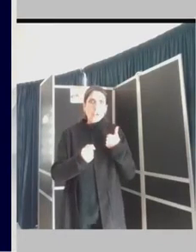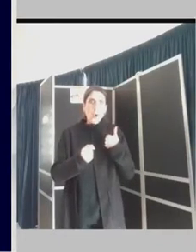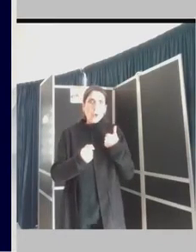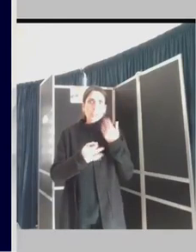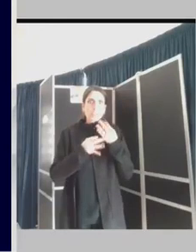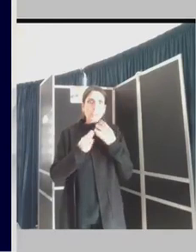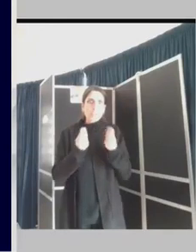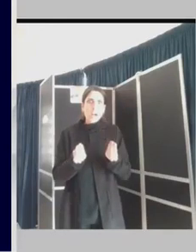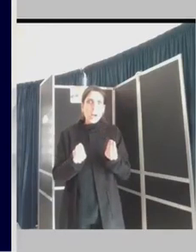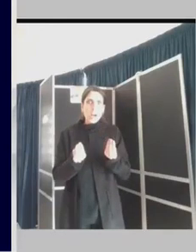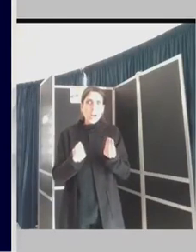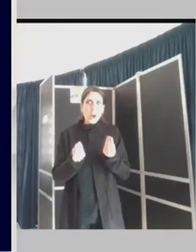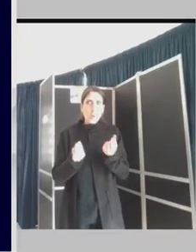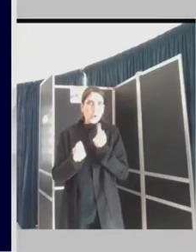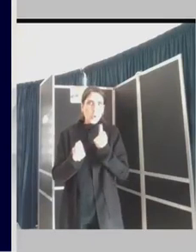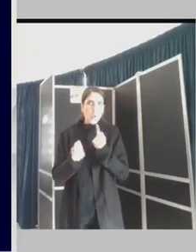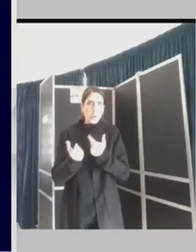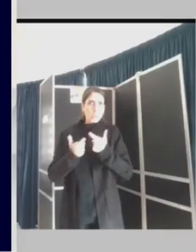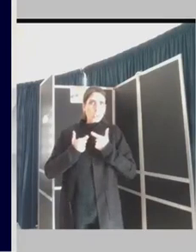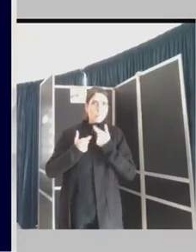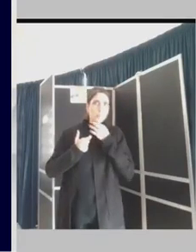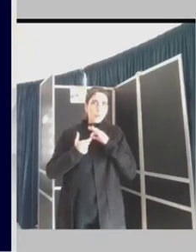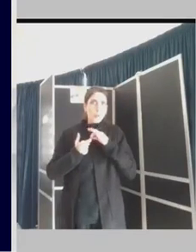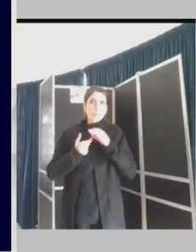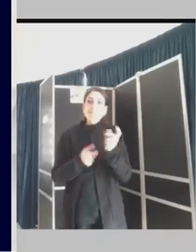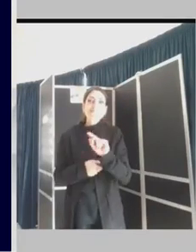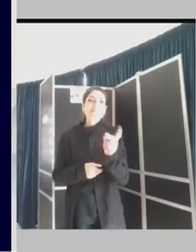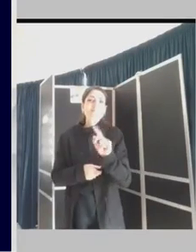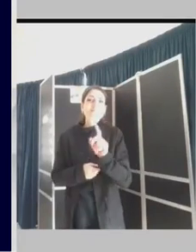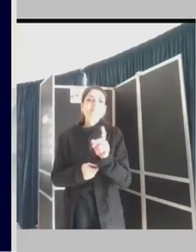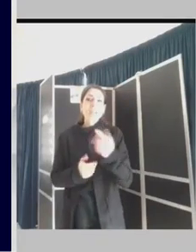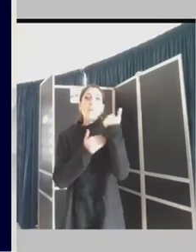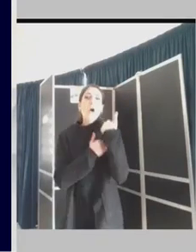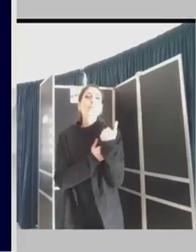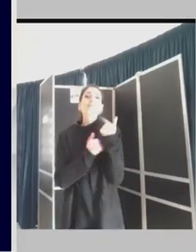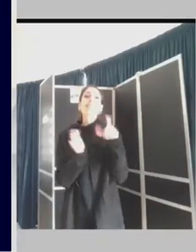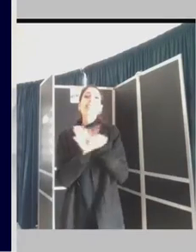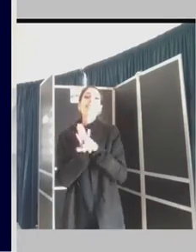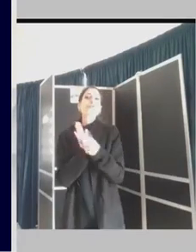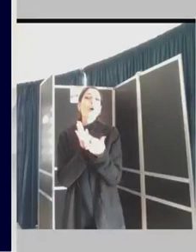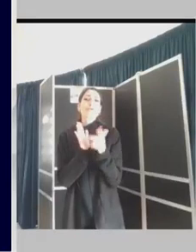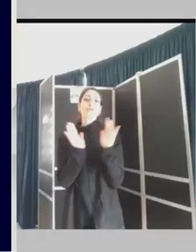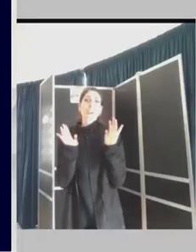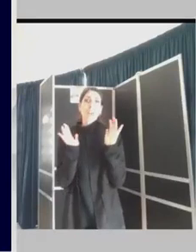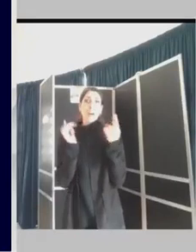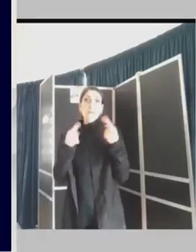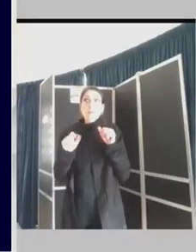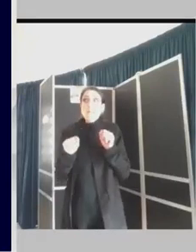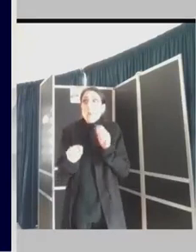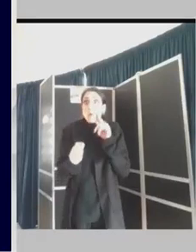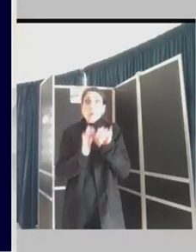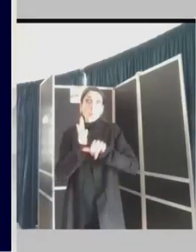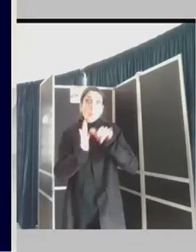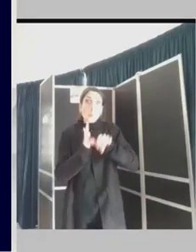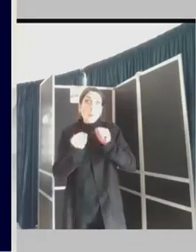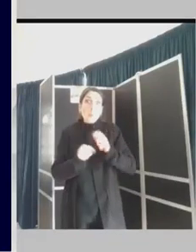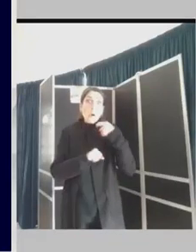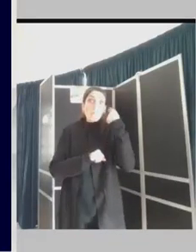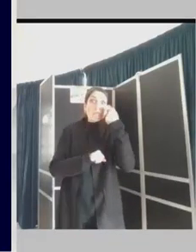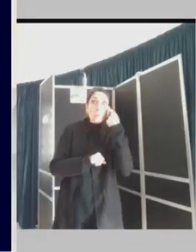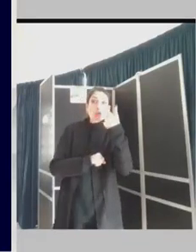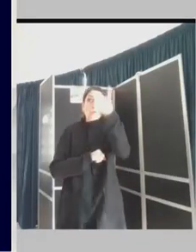intervenire. Magari ti vai a vedere un video su YouTube che ti spiega come funziona un defibrillatore prima, così se dovesse capitare. Però voglio